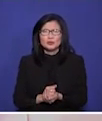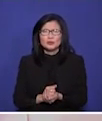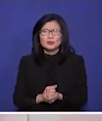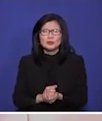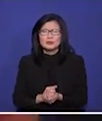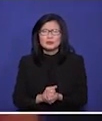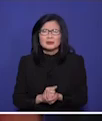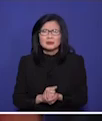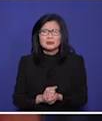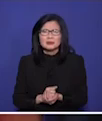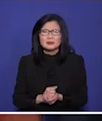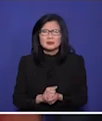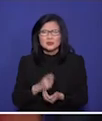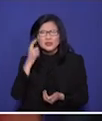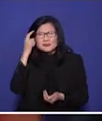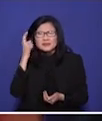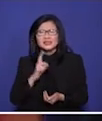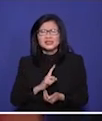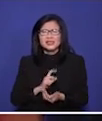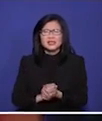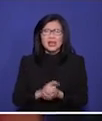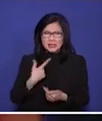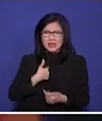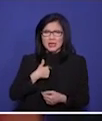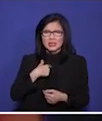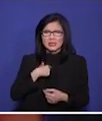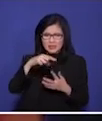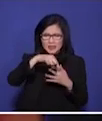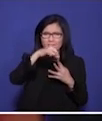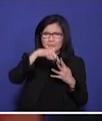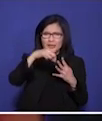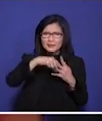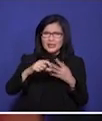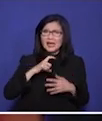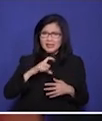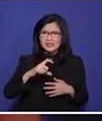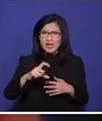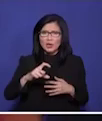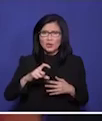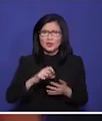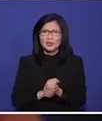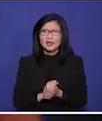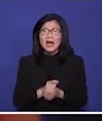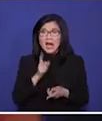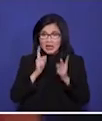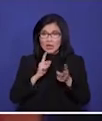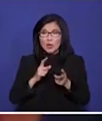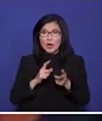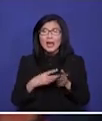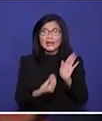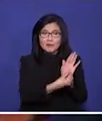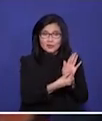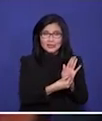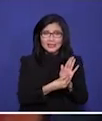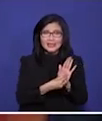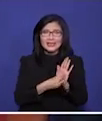tidak saya tidak setuju itu saya seleksi calek-calek tersebut Kalau ada bukti juga silakan laporkan kepada kami